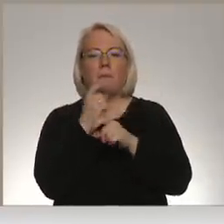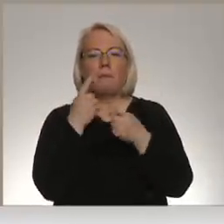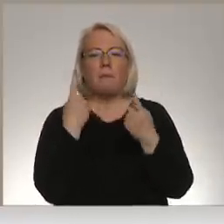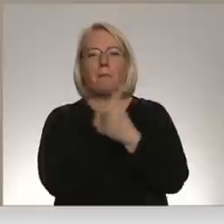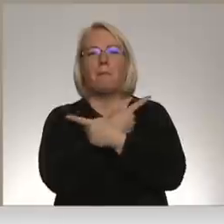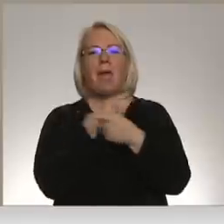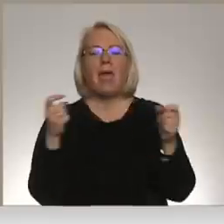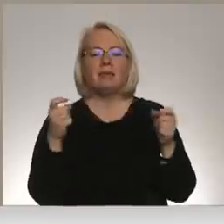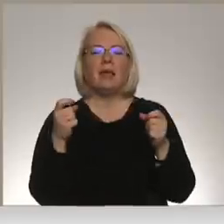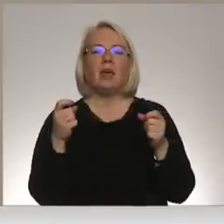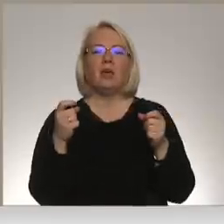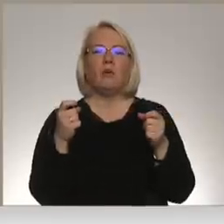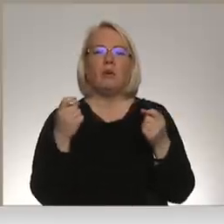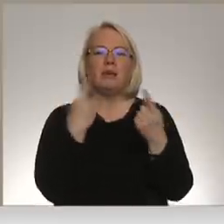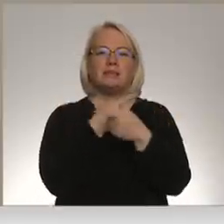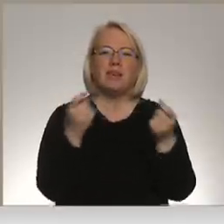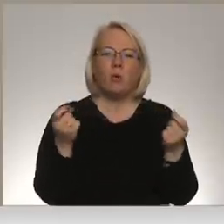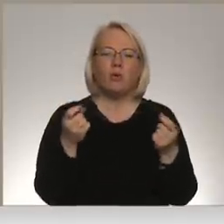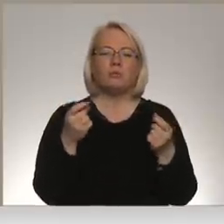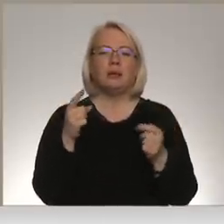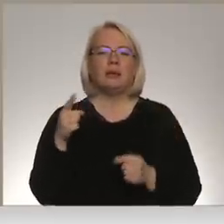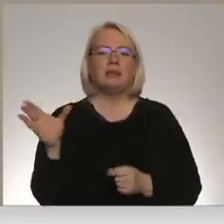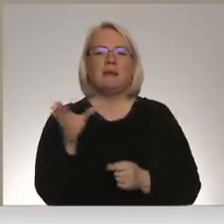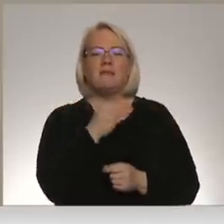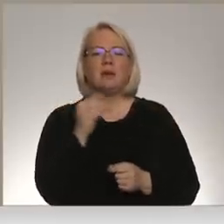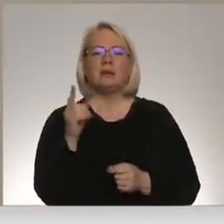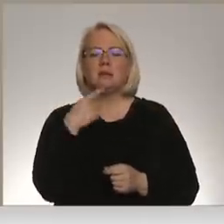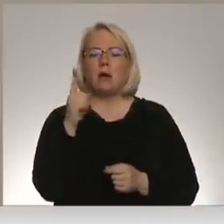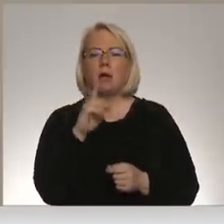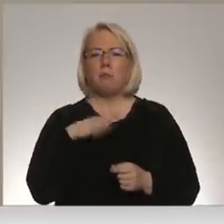tad nu, to, ko mēs redzam, ka joprojām tiek uzturēts visie pēc plāna,